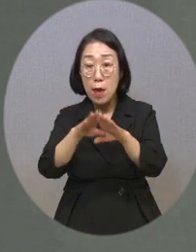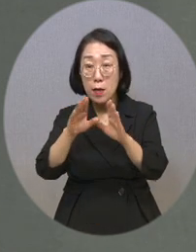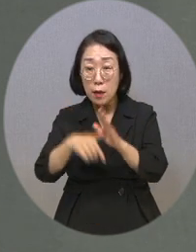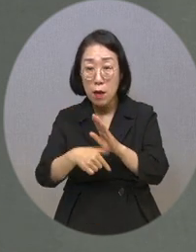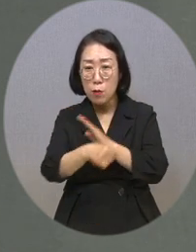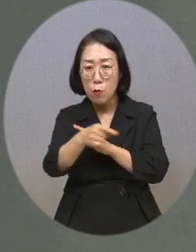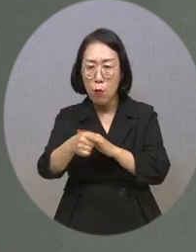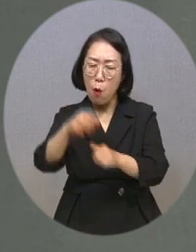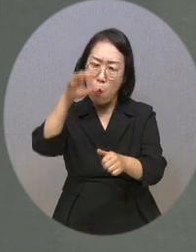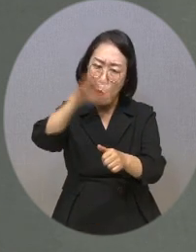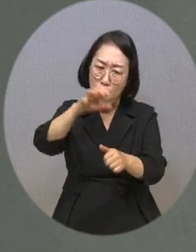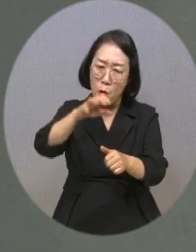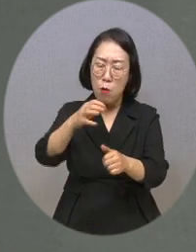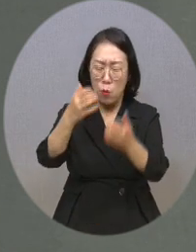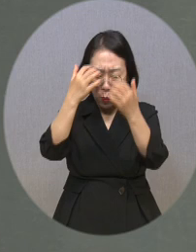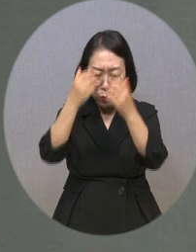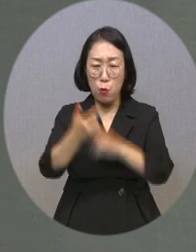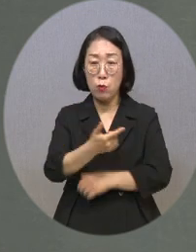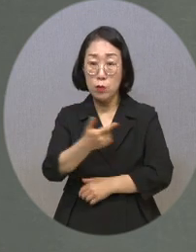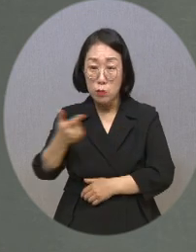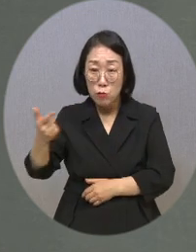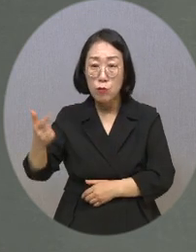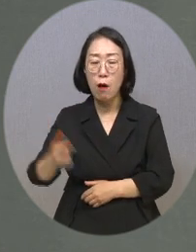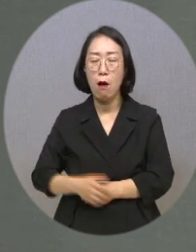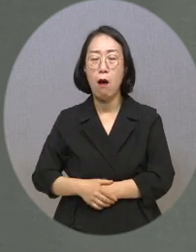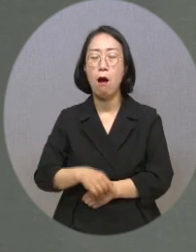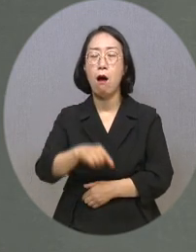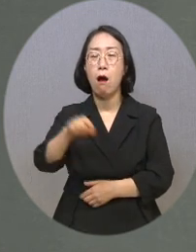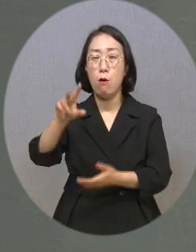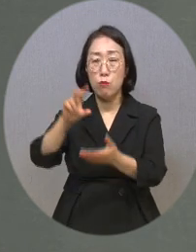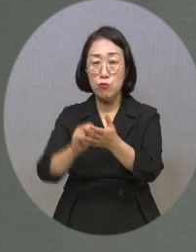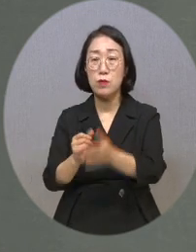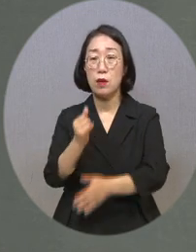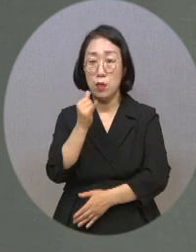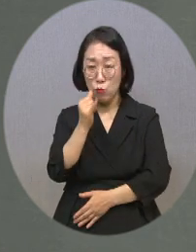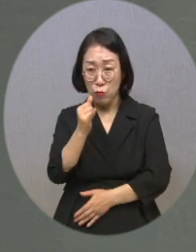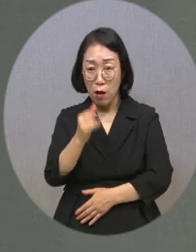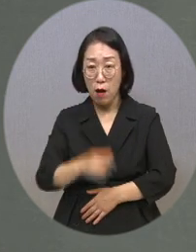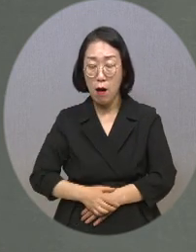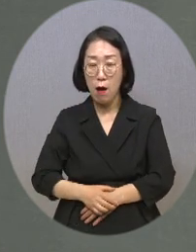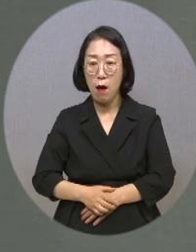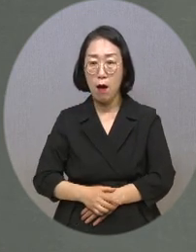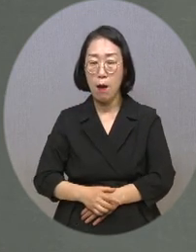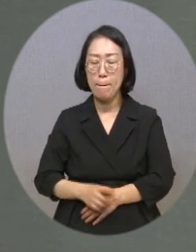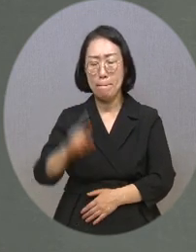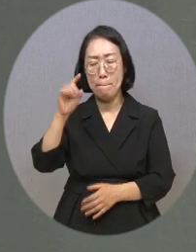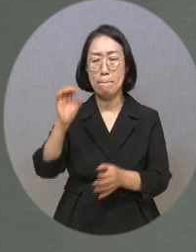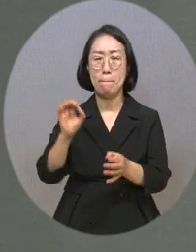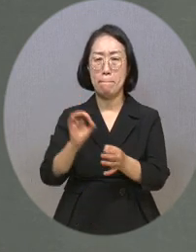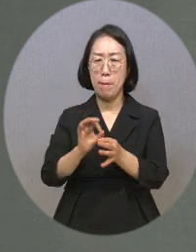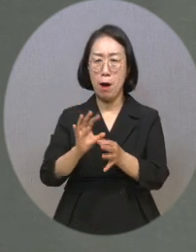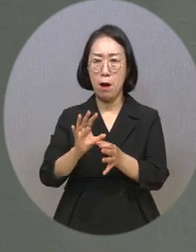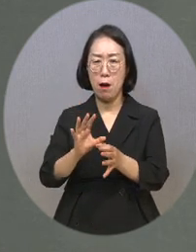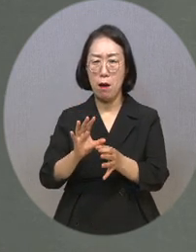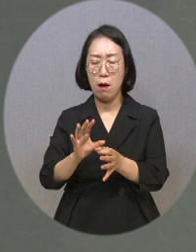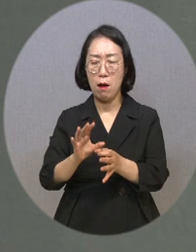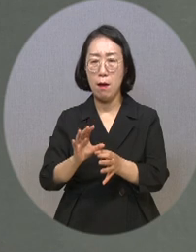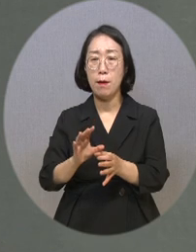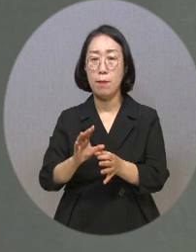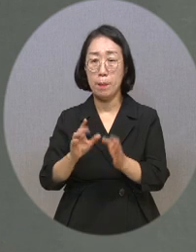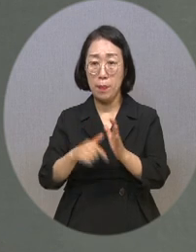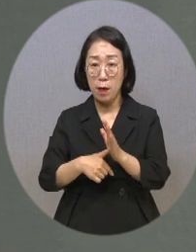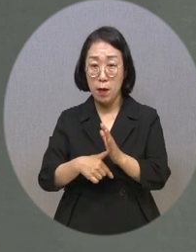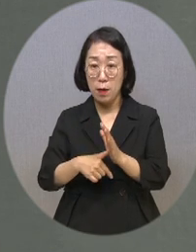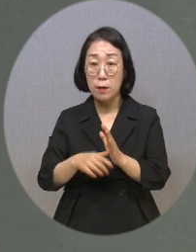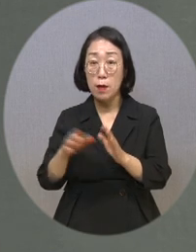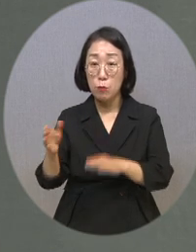이런 여러 가지 문제가 우리 주변에서 일어날 수가 있겠구나 하는 생각을 해본 적이 있습니다. 막 그것이 또